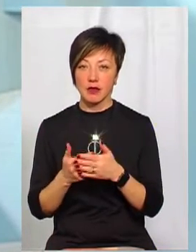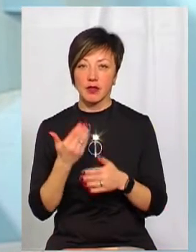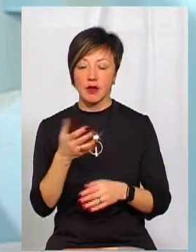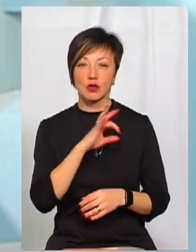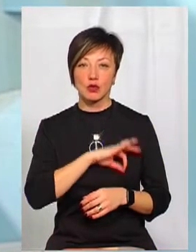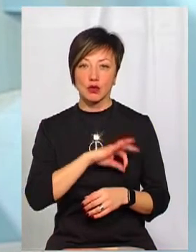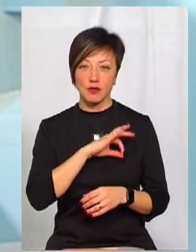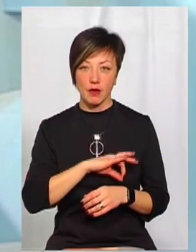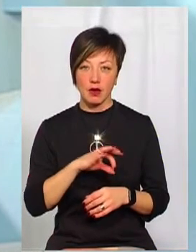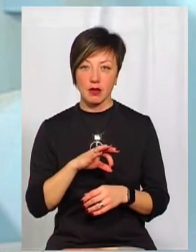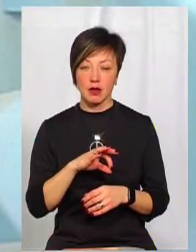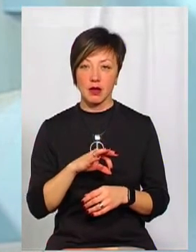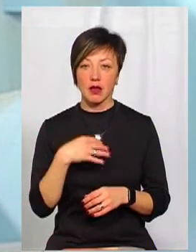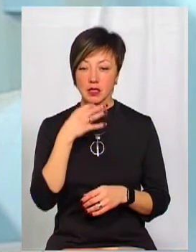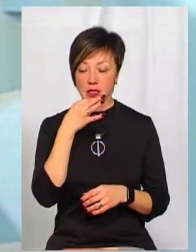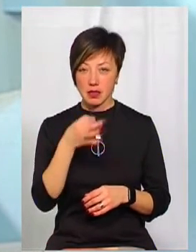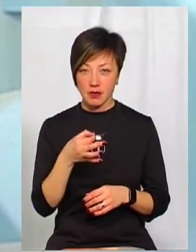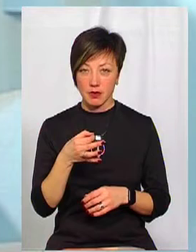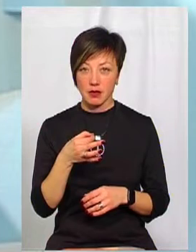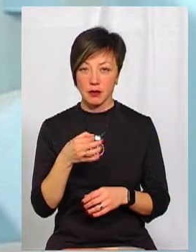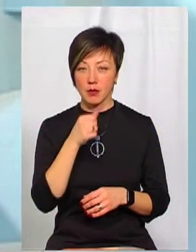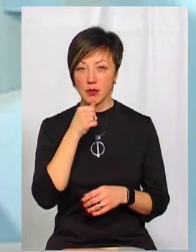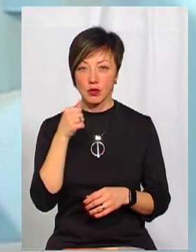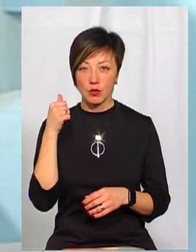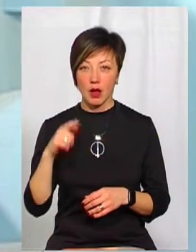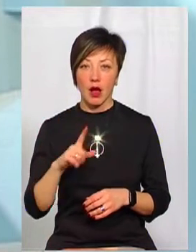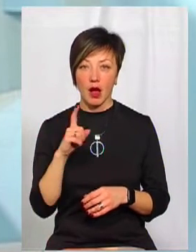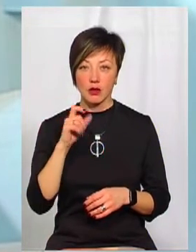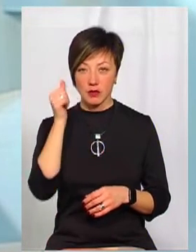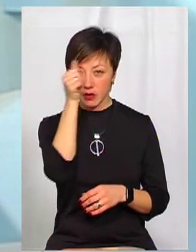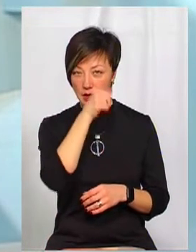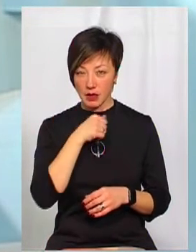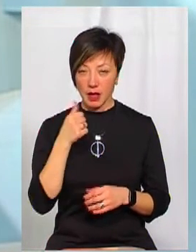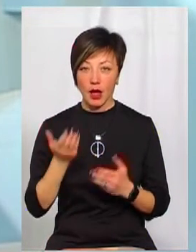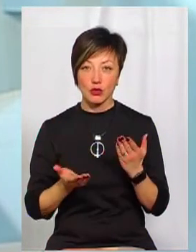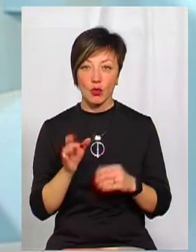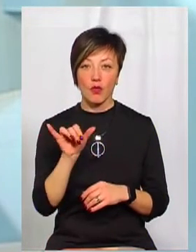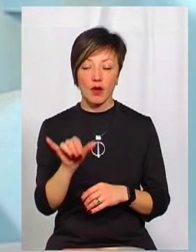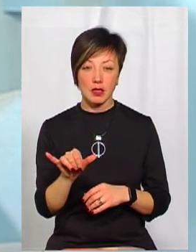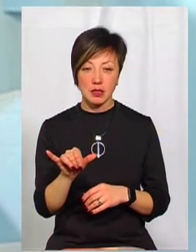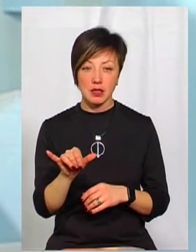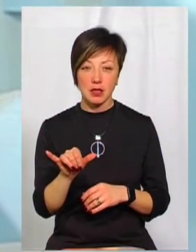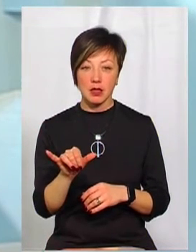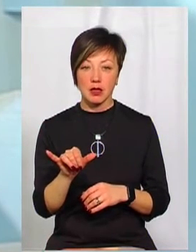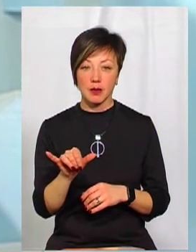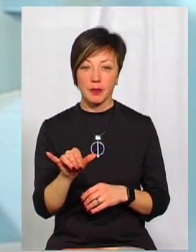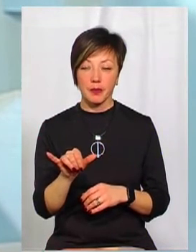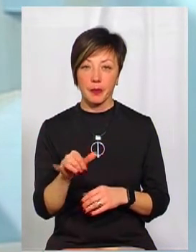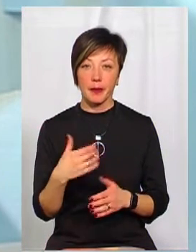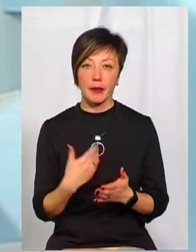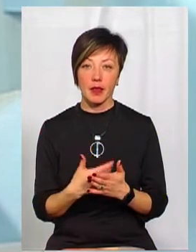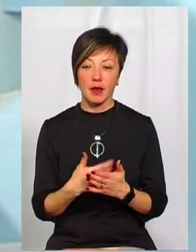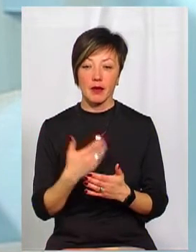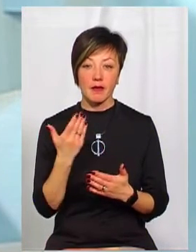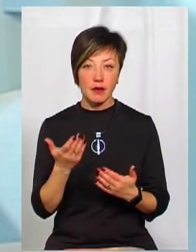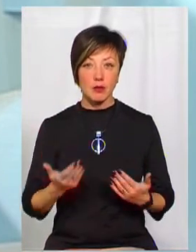вашого споживання, як я вже зазначав, за минулий газовий рік. Якщо у вас,